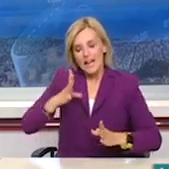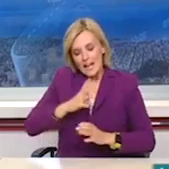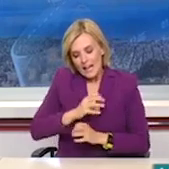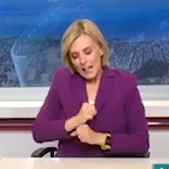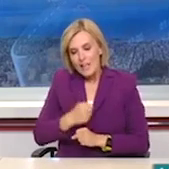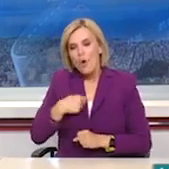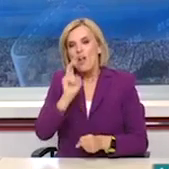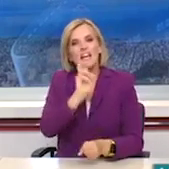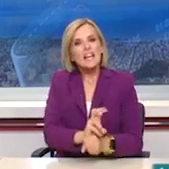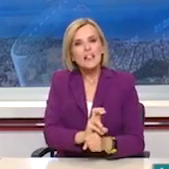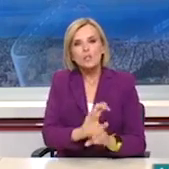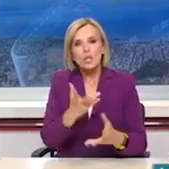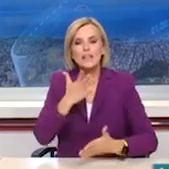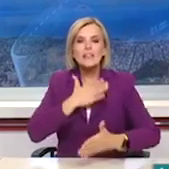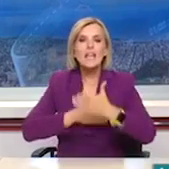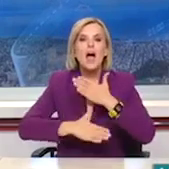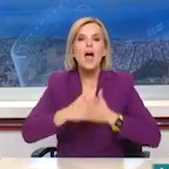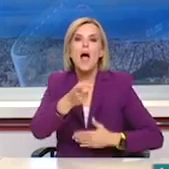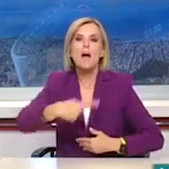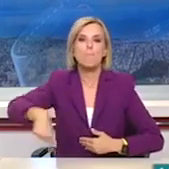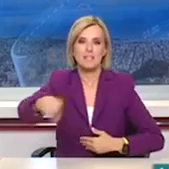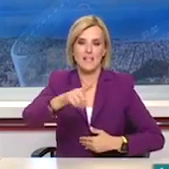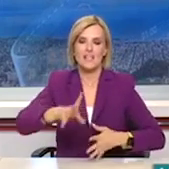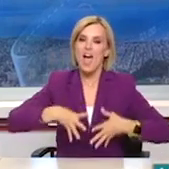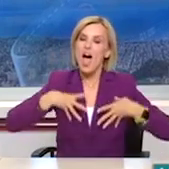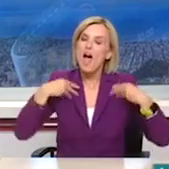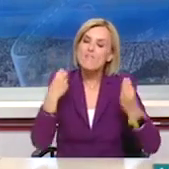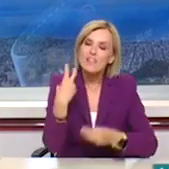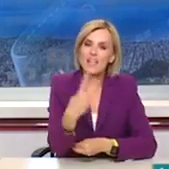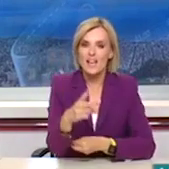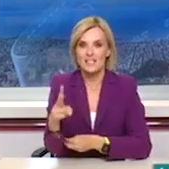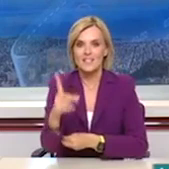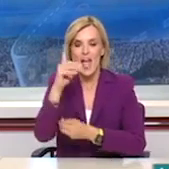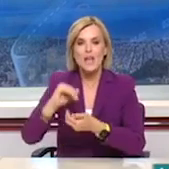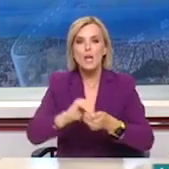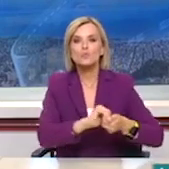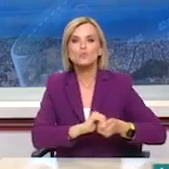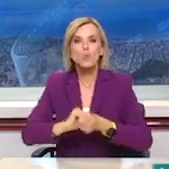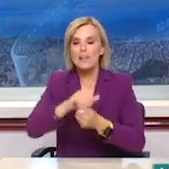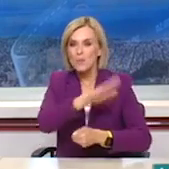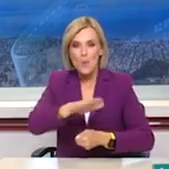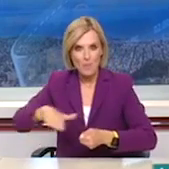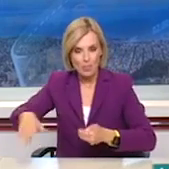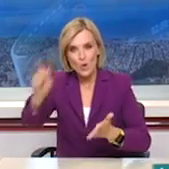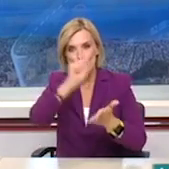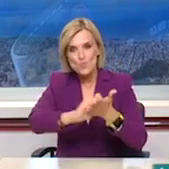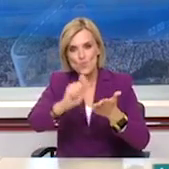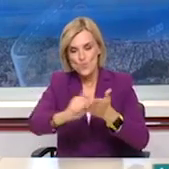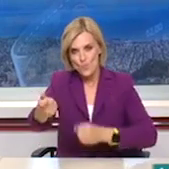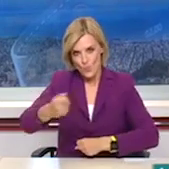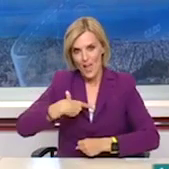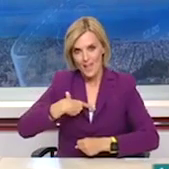καιρό και θα ήθελα να με συνοδεύουν οι ευχές σας, όπως αυτή που έλαβα από ένα σωματείο παιδιών με ειδικές δεξιότητες που μου